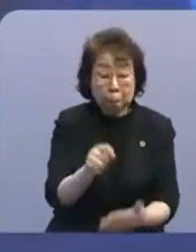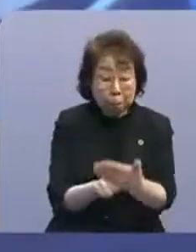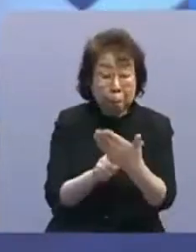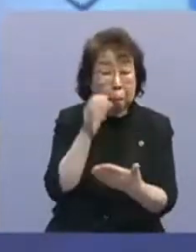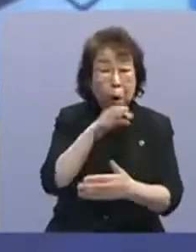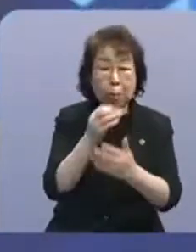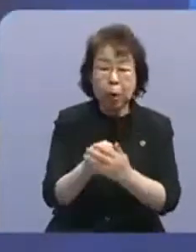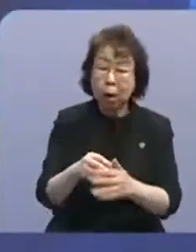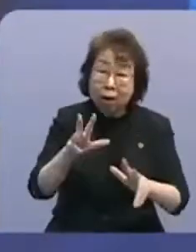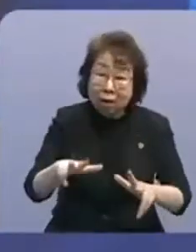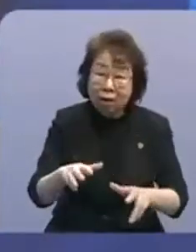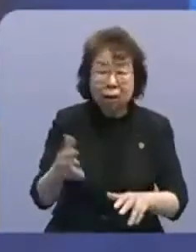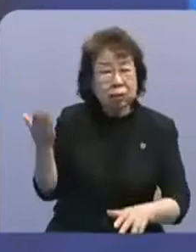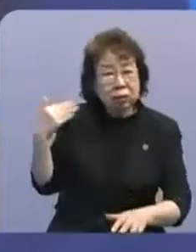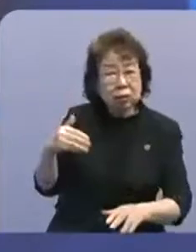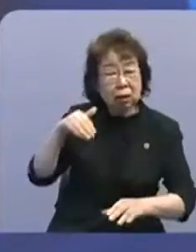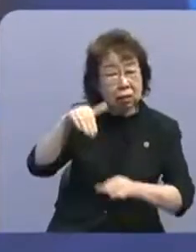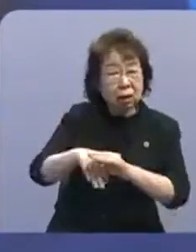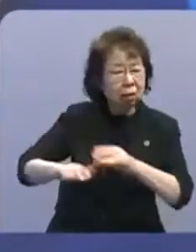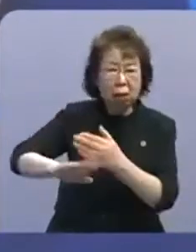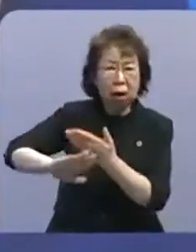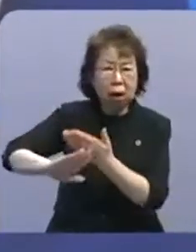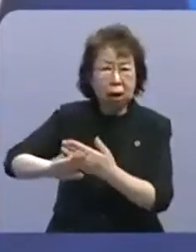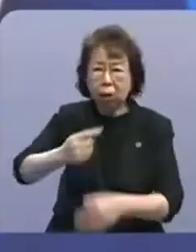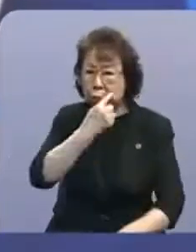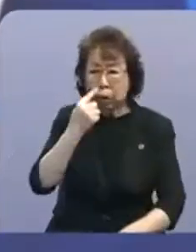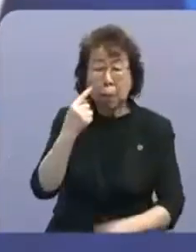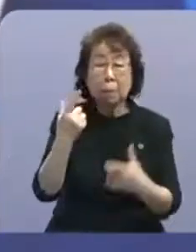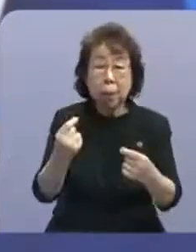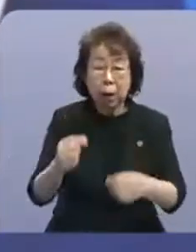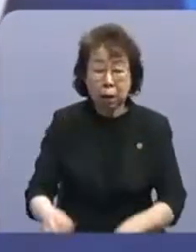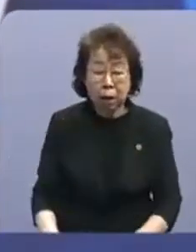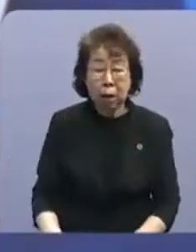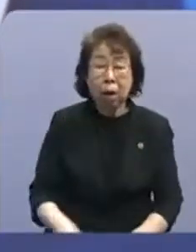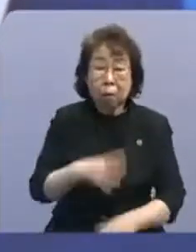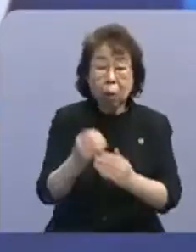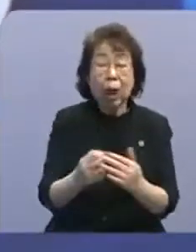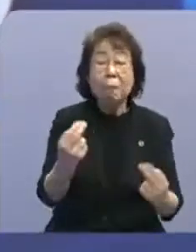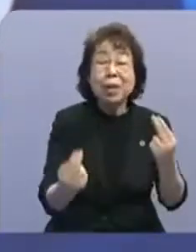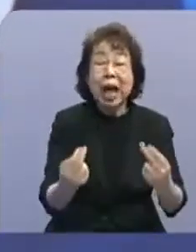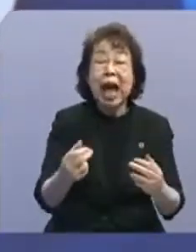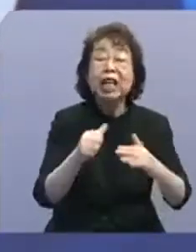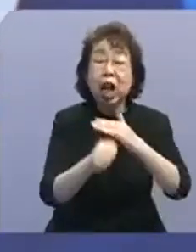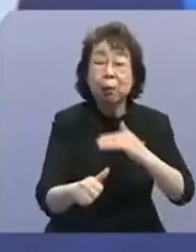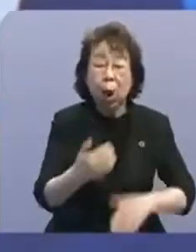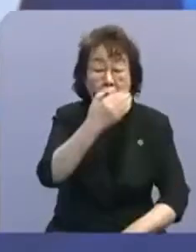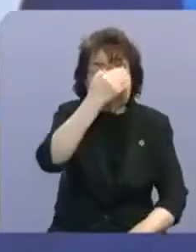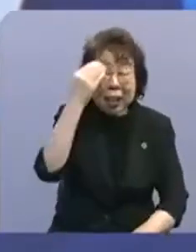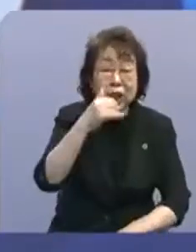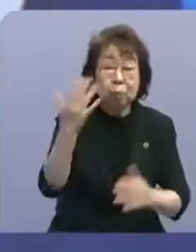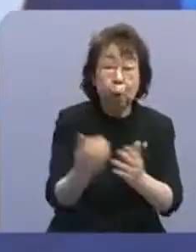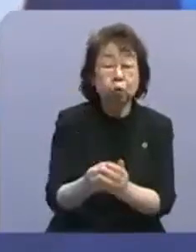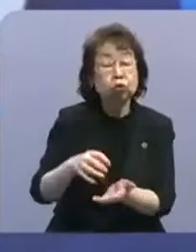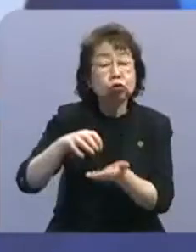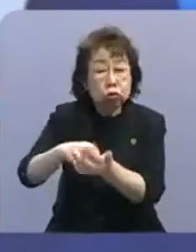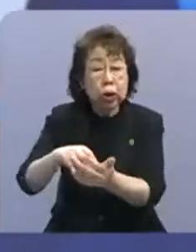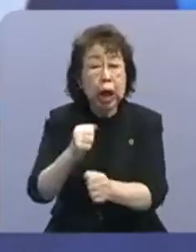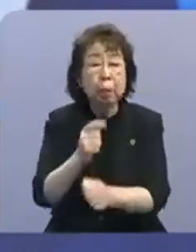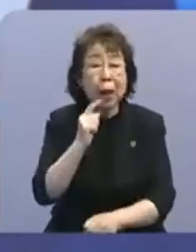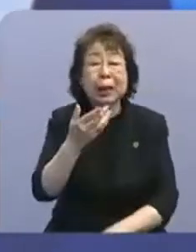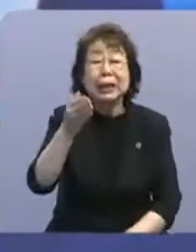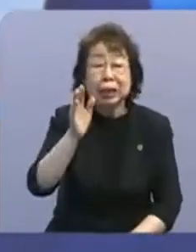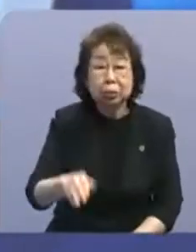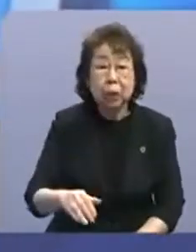이전 지방선거 때와는 다른 점이 눈에 띕니다 각 땅이 비례대표 후보로 청년과 전개에 출신 을 내세웠지만